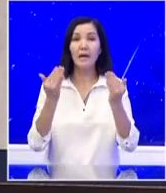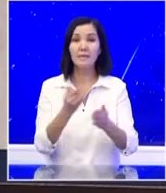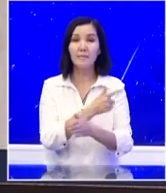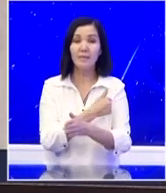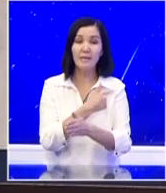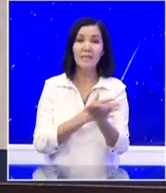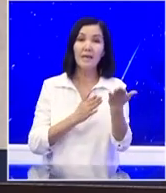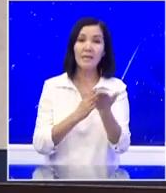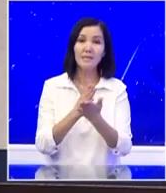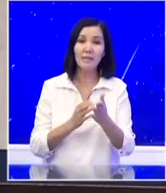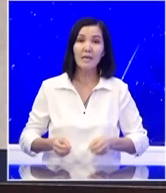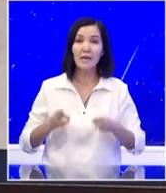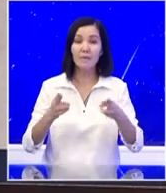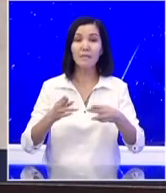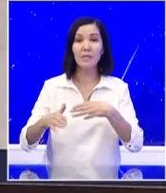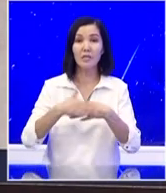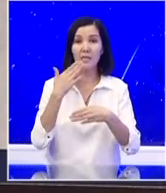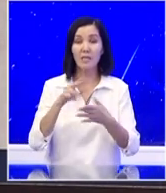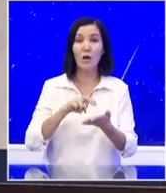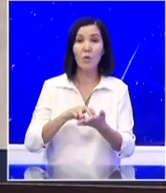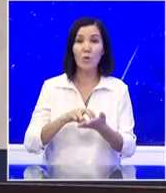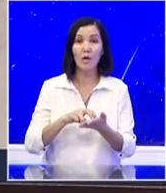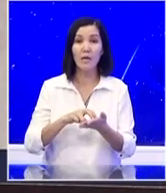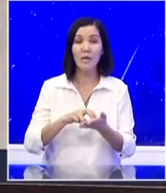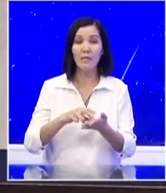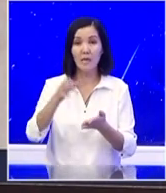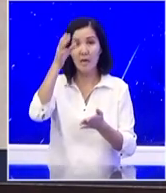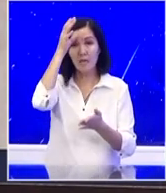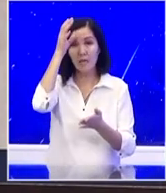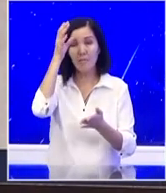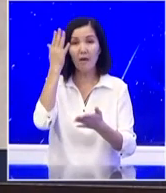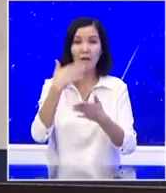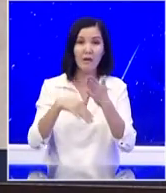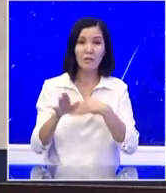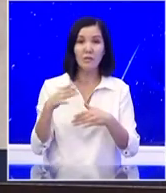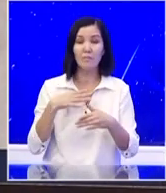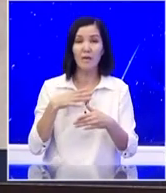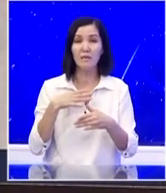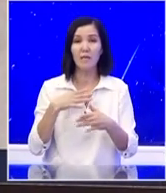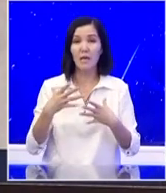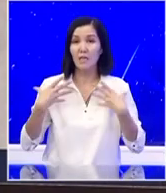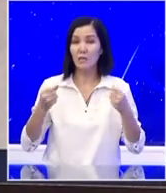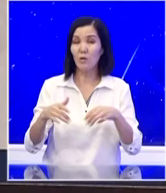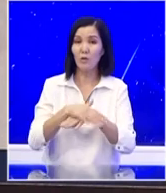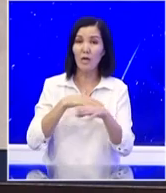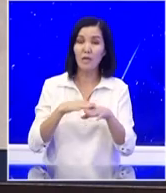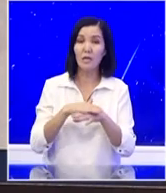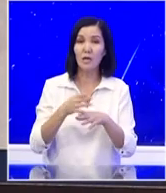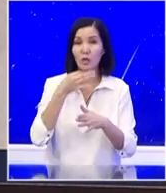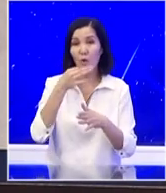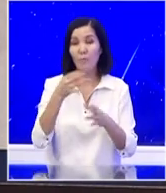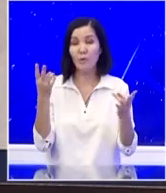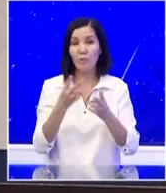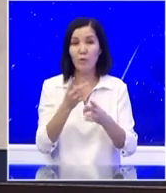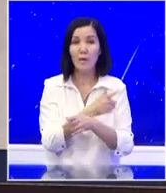медициналық қызметкерлер қылмыстық жазаға тартылудан қорқып, ғылымнан алшақтап барады. Дәрігерлер халықтың денсаулығы мен өміріне жауап екенін ұмытпау керек.